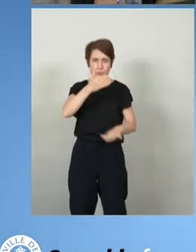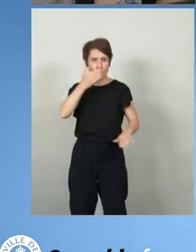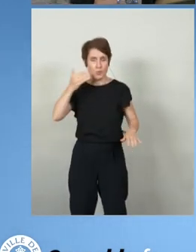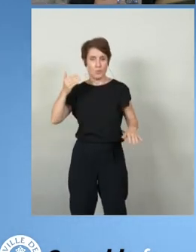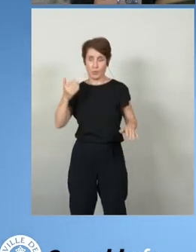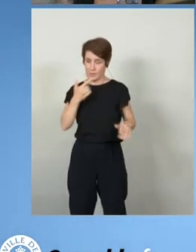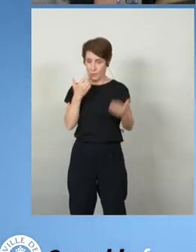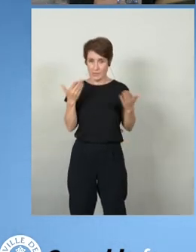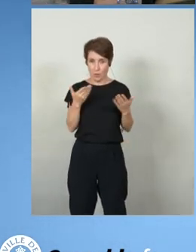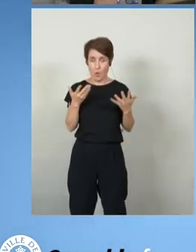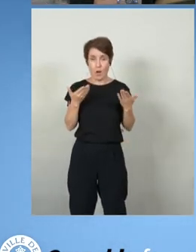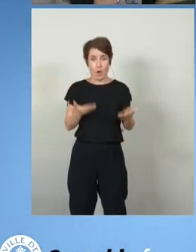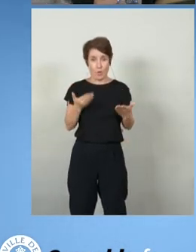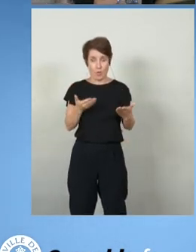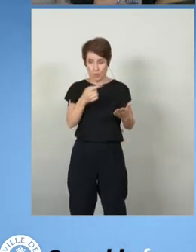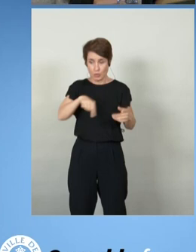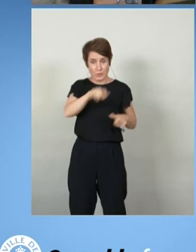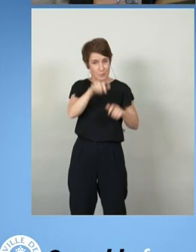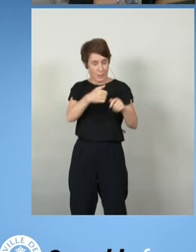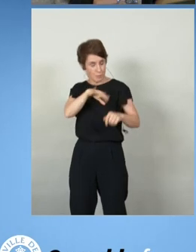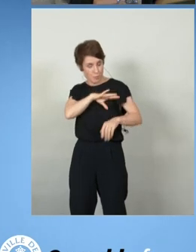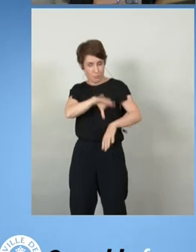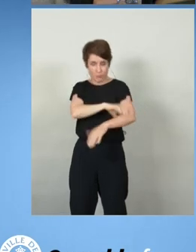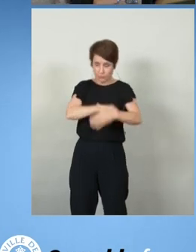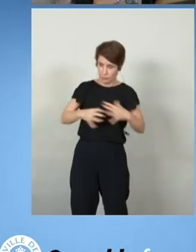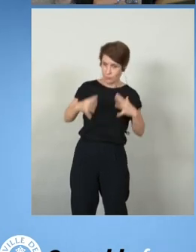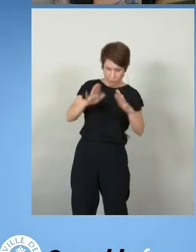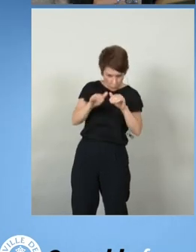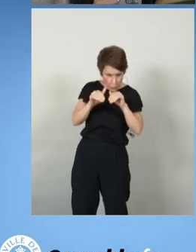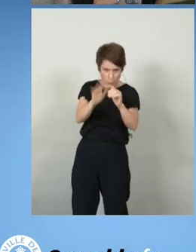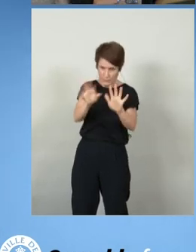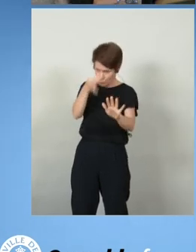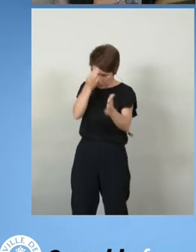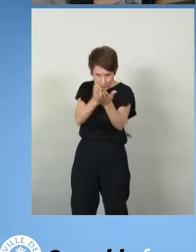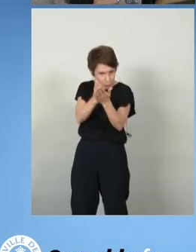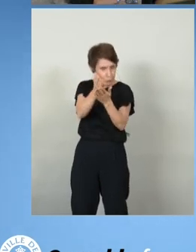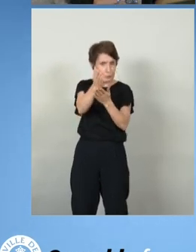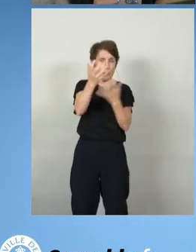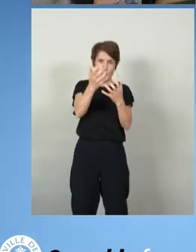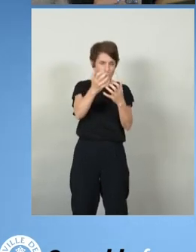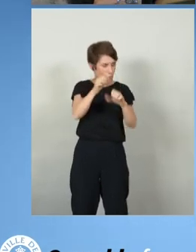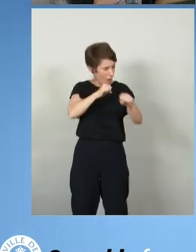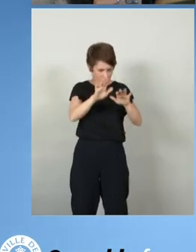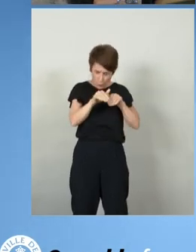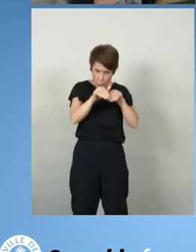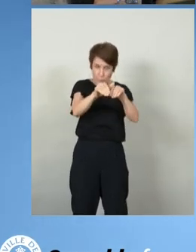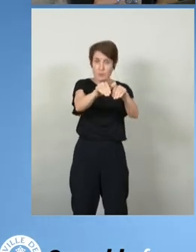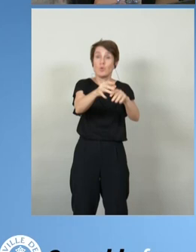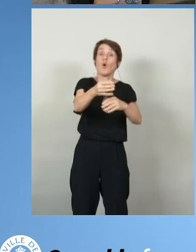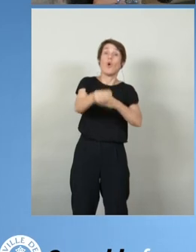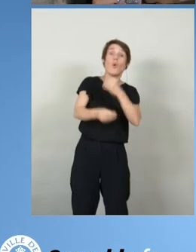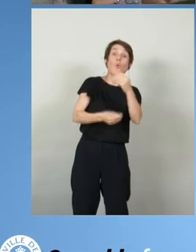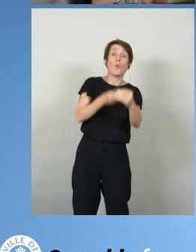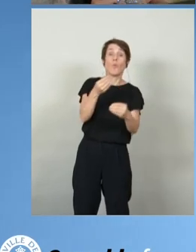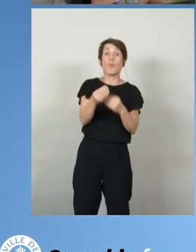qui souhaitent s'inscrire dans la poursuite de leurs engagements à la fois pour réitérer ou poursuivre leurs actions mais aussi pour